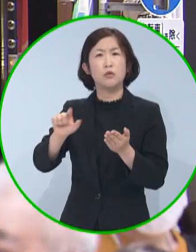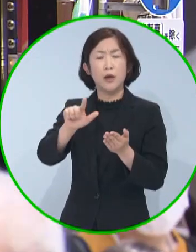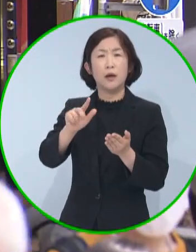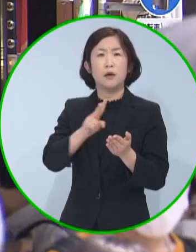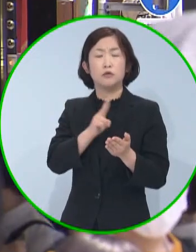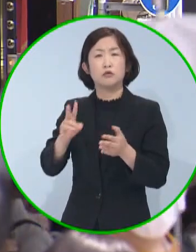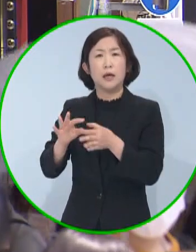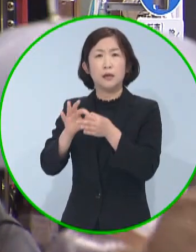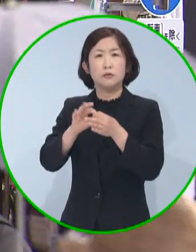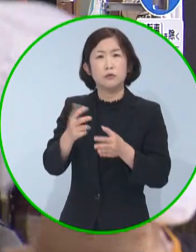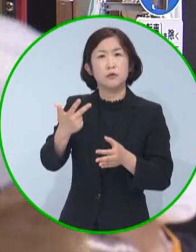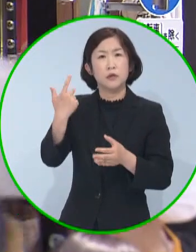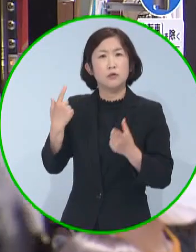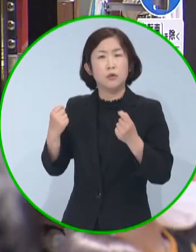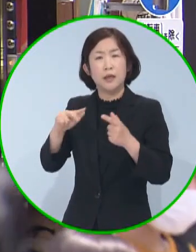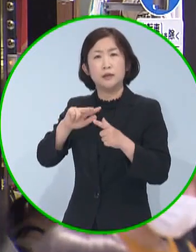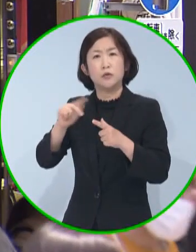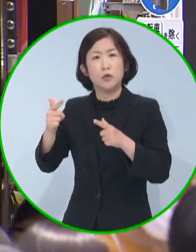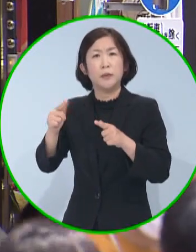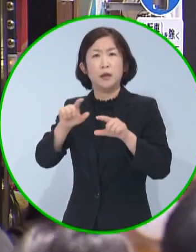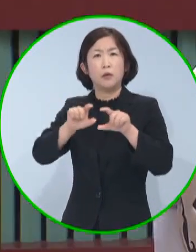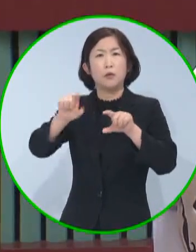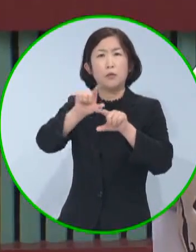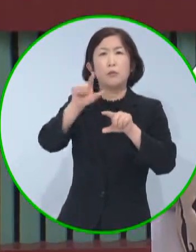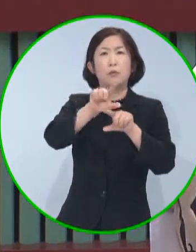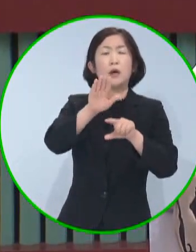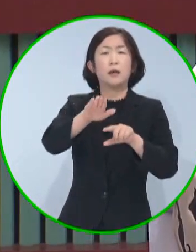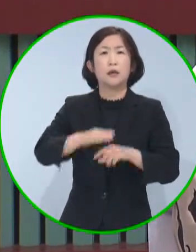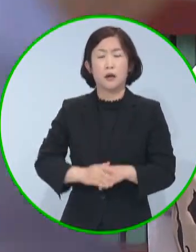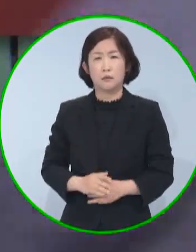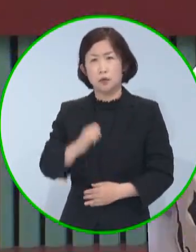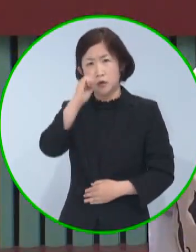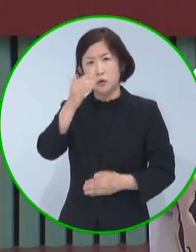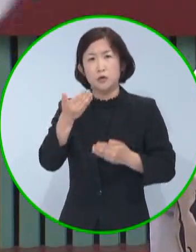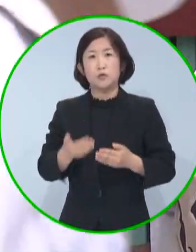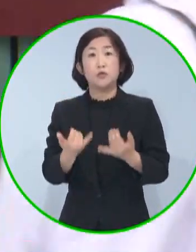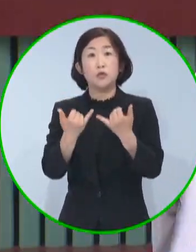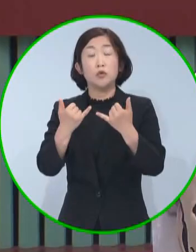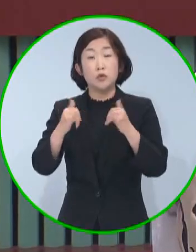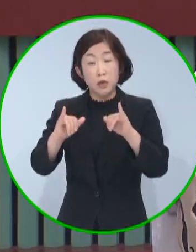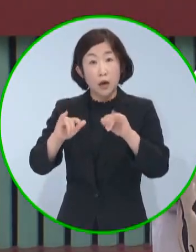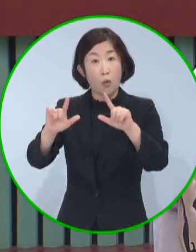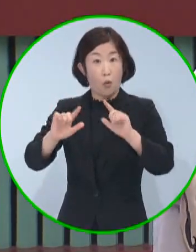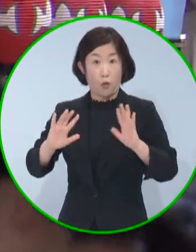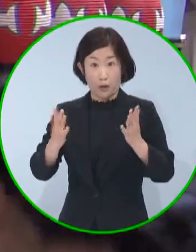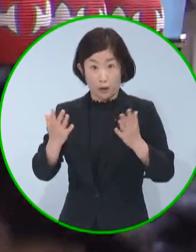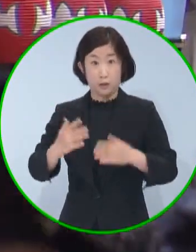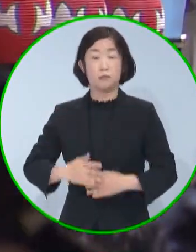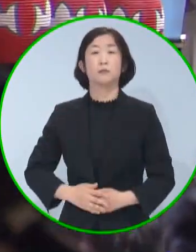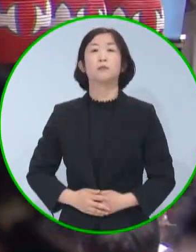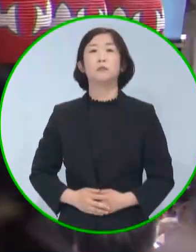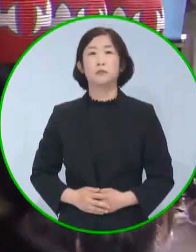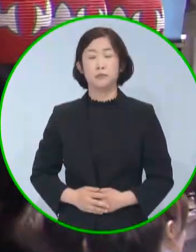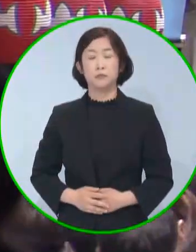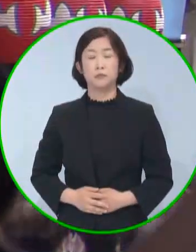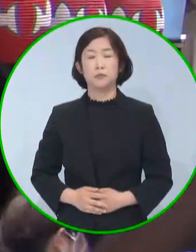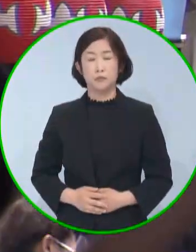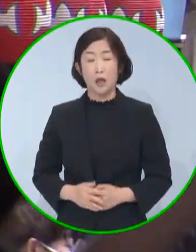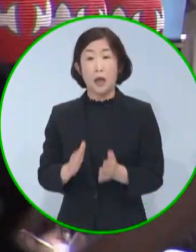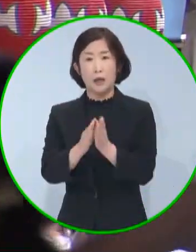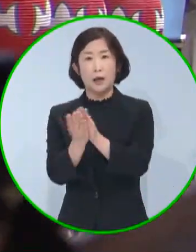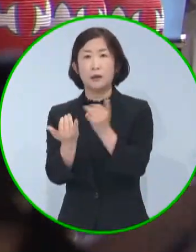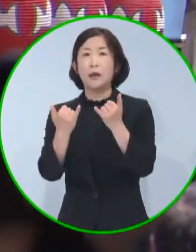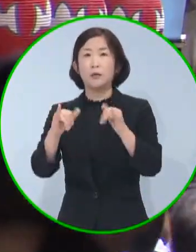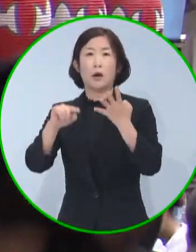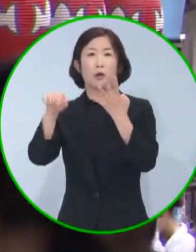2日連続で前の週を上回りました受賞者は4日連続で報告がありませんでしたまた4人